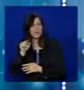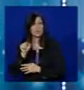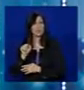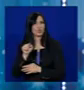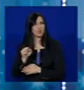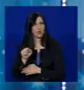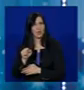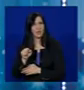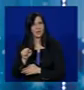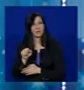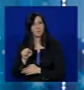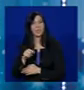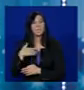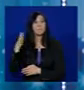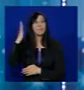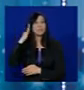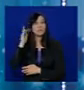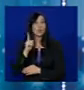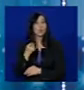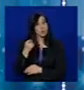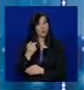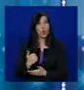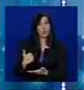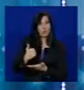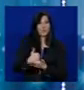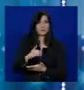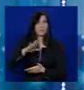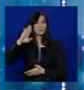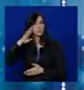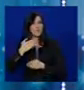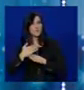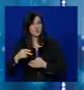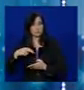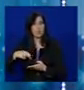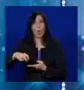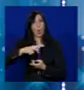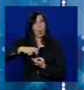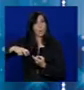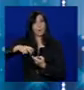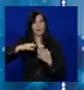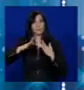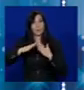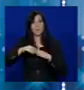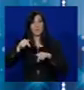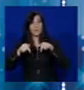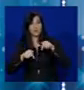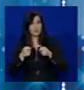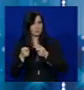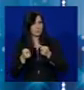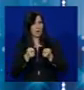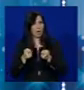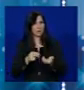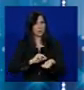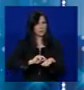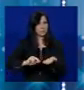и министерството, което той оглавява и негови служители, вече ходят по домовете на инвалидите? Карат ги да се подписват,